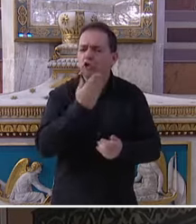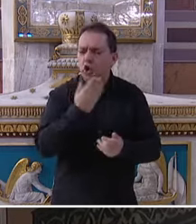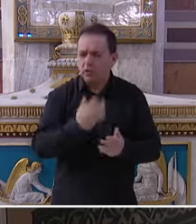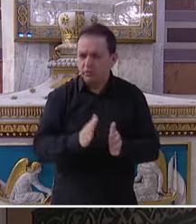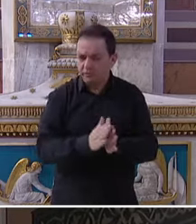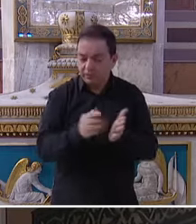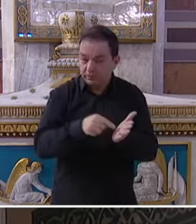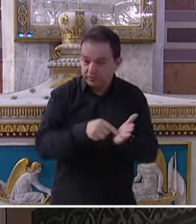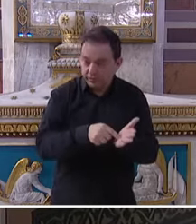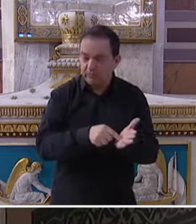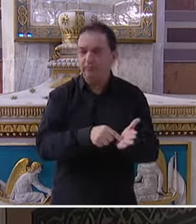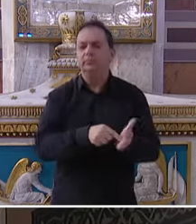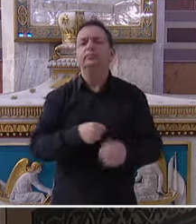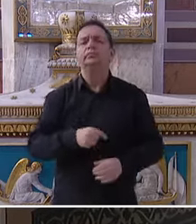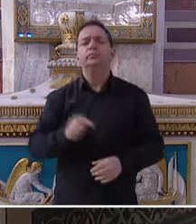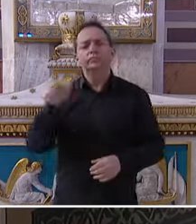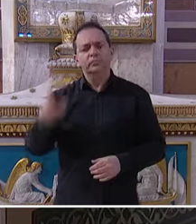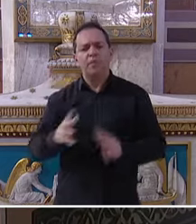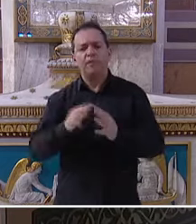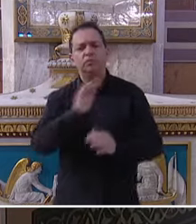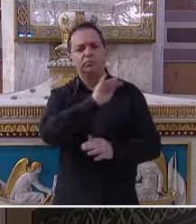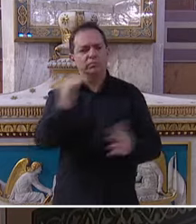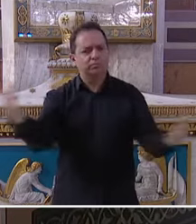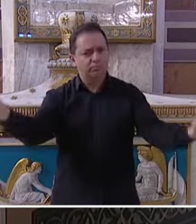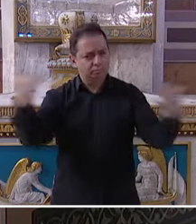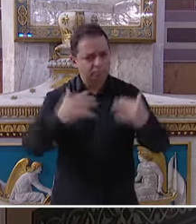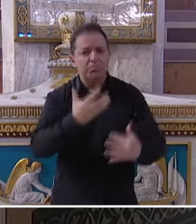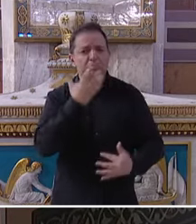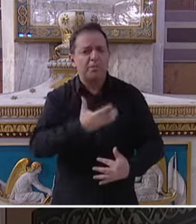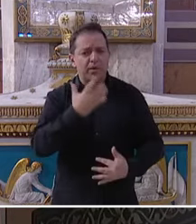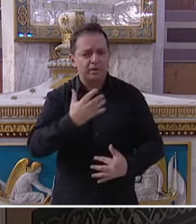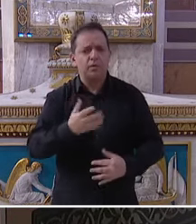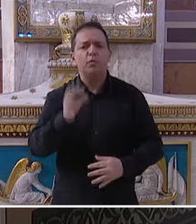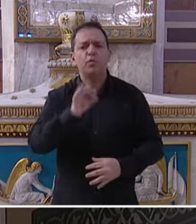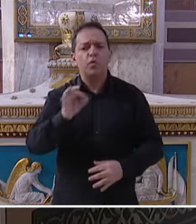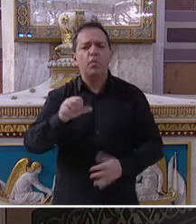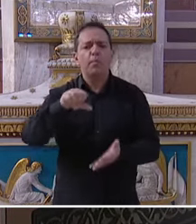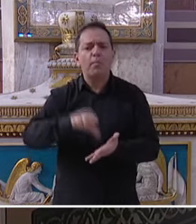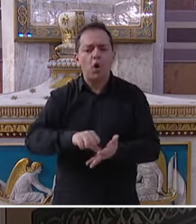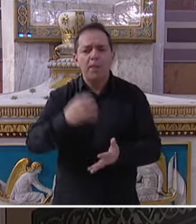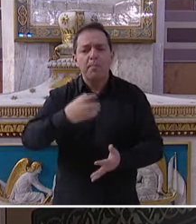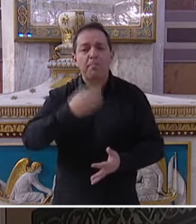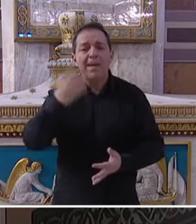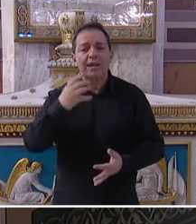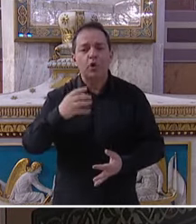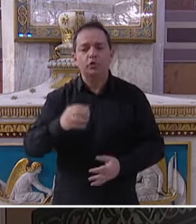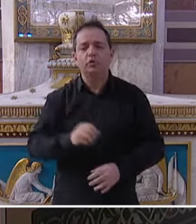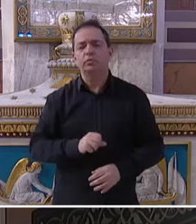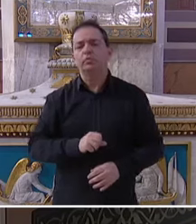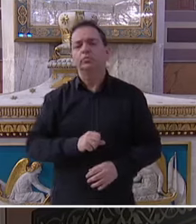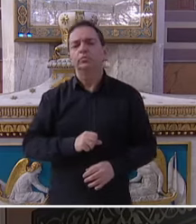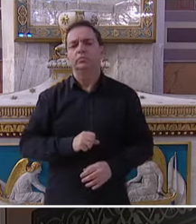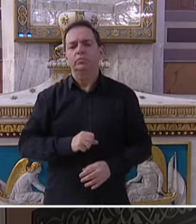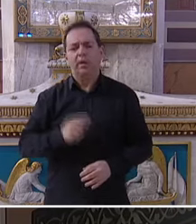προσεκάλεσε τους πρεσβυτέρους της Εφέσου, εκεί στην Μίλητο, και τους είπε